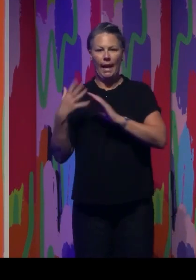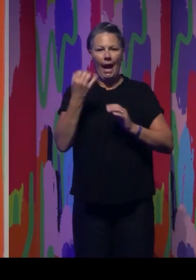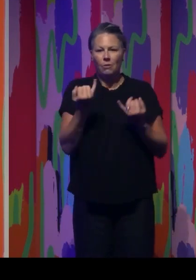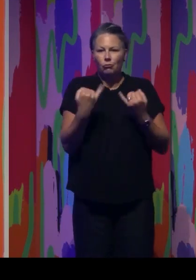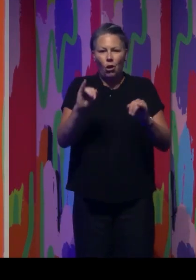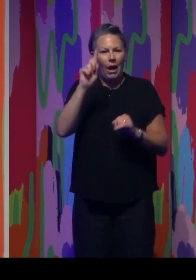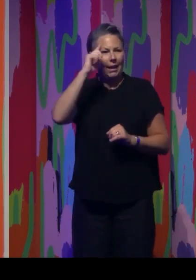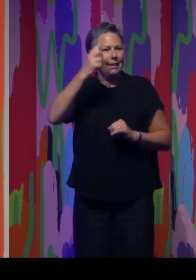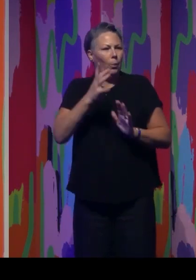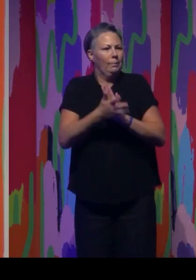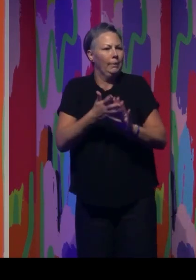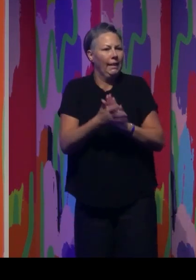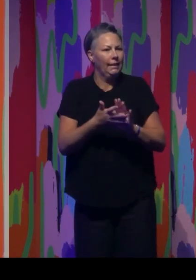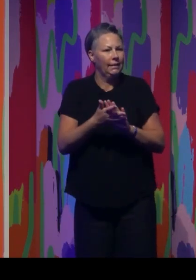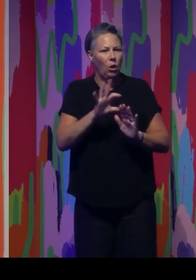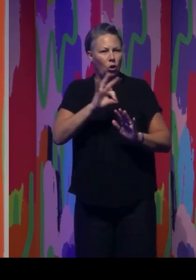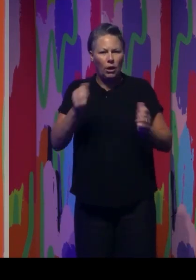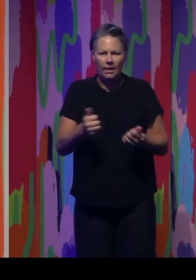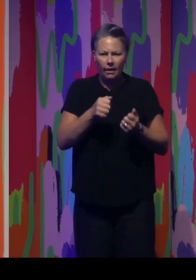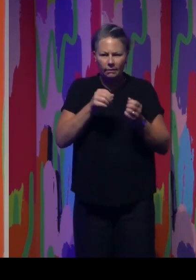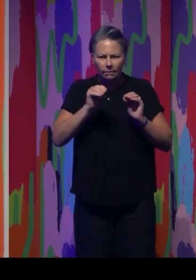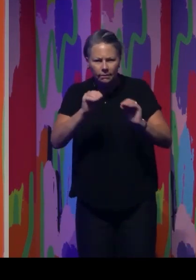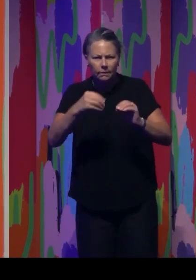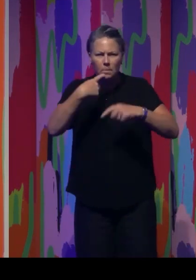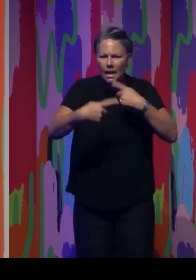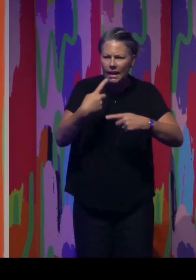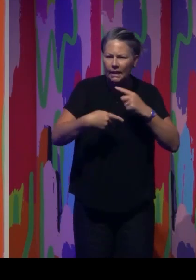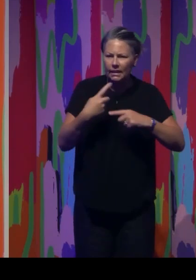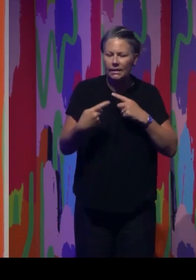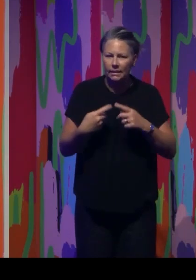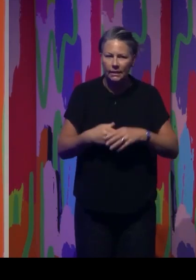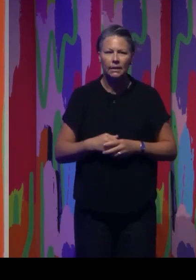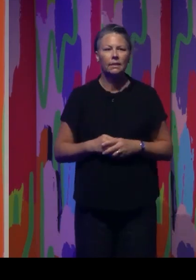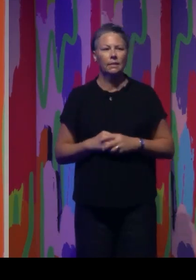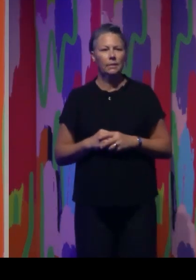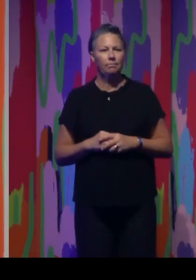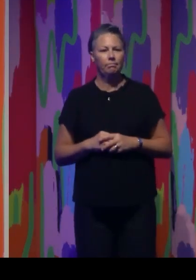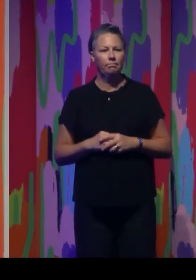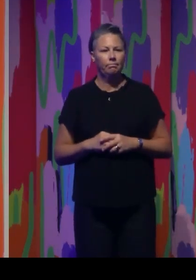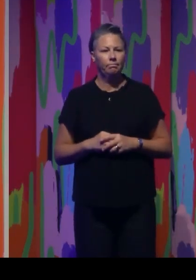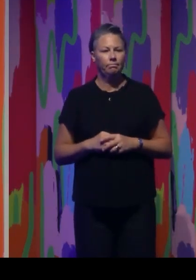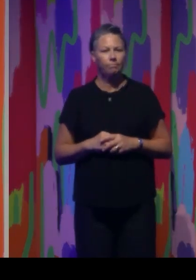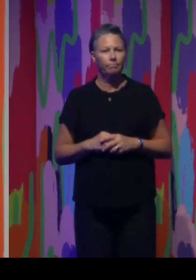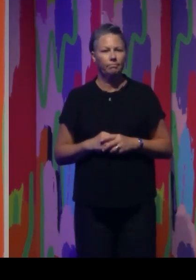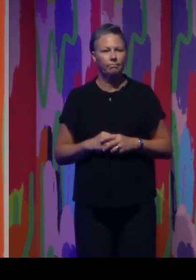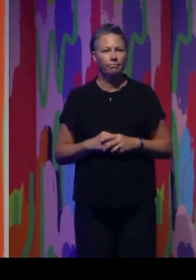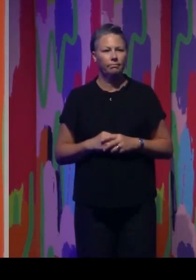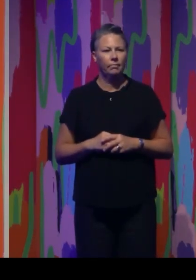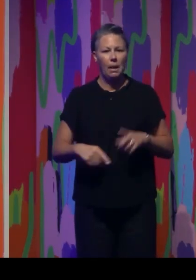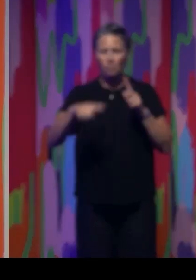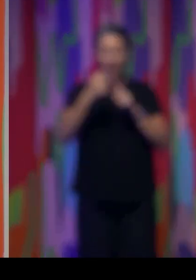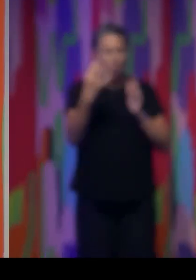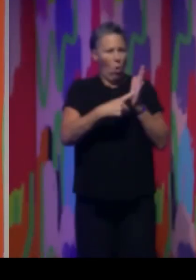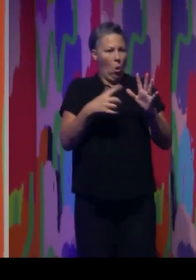and also the law ebong che medical and the inavailability of proper